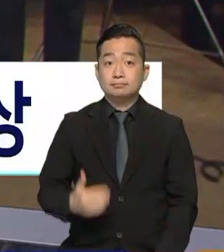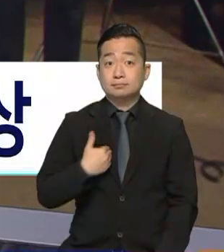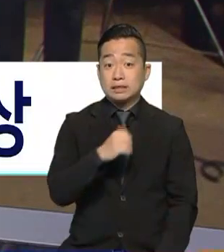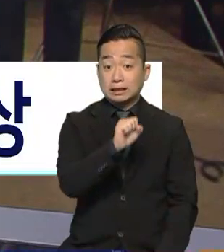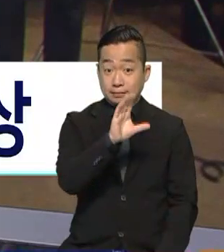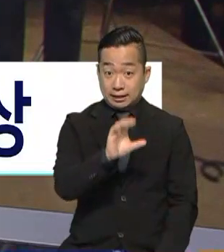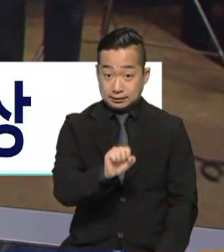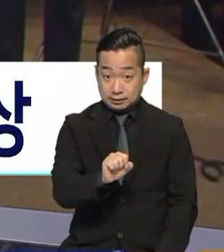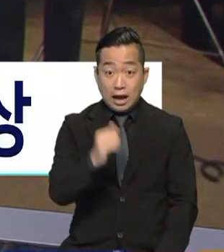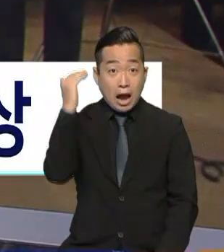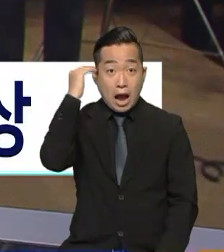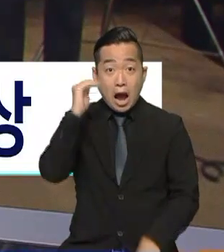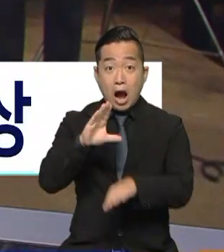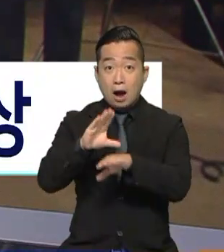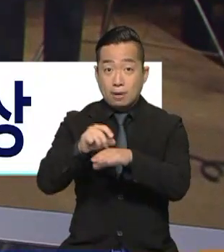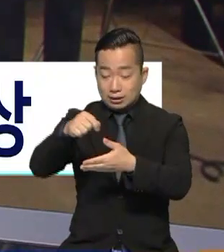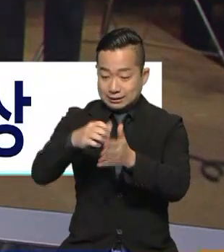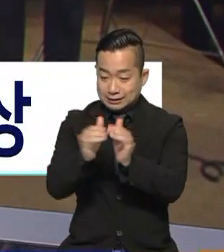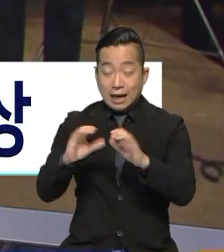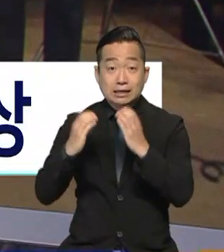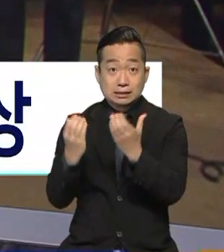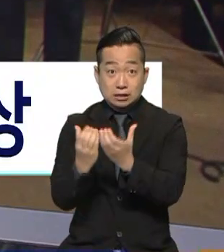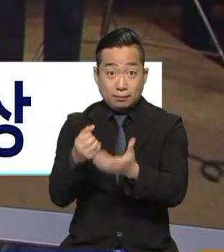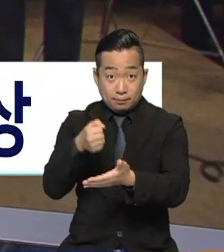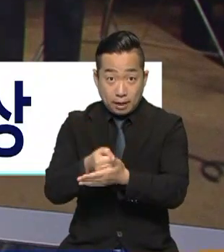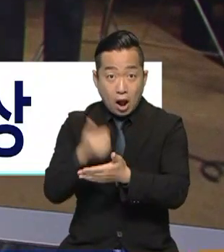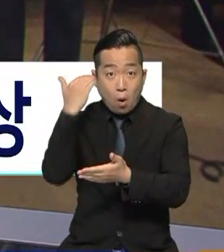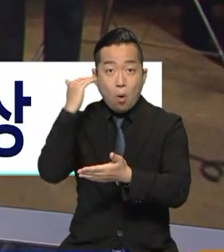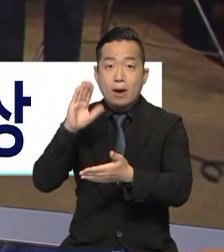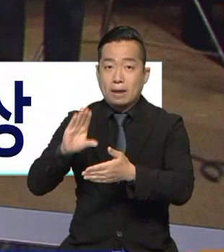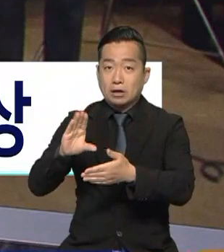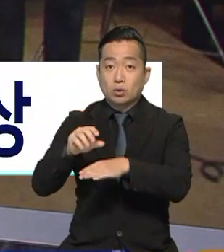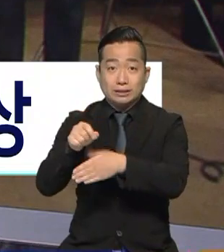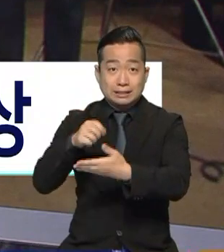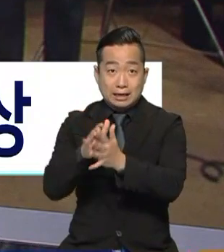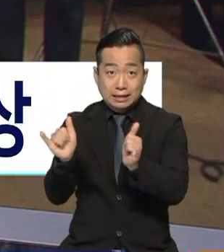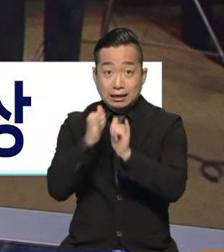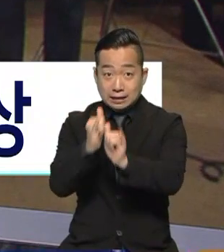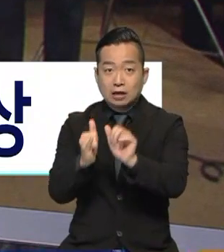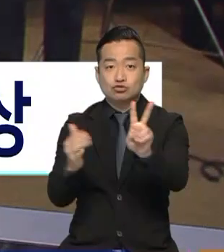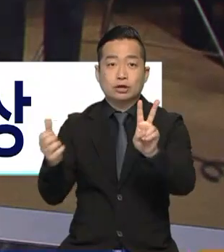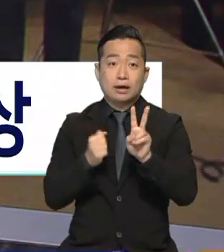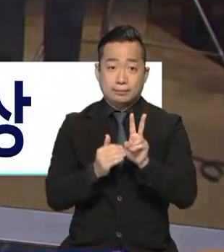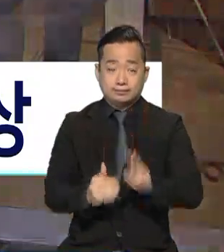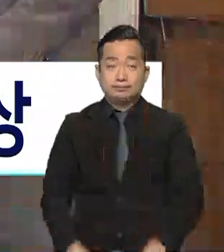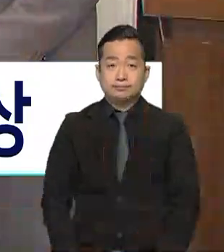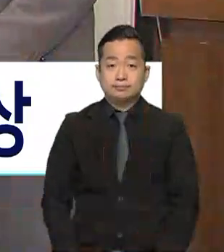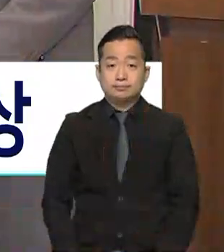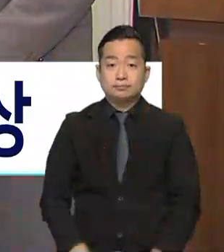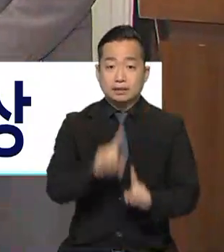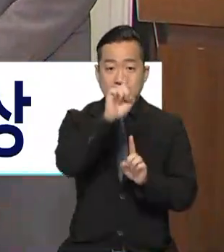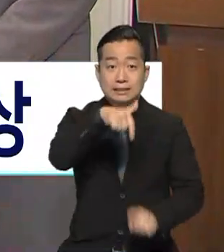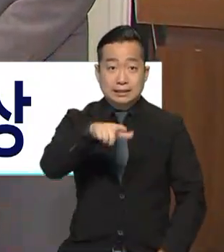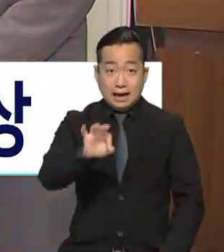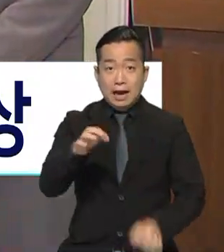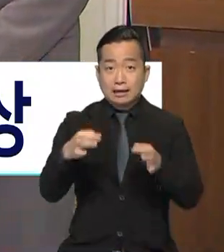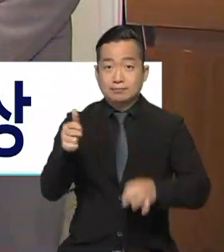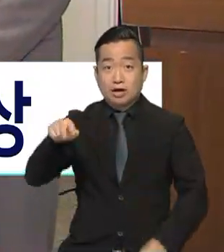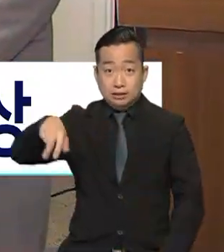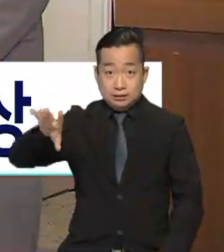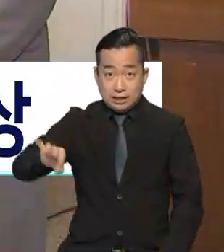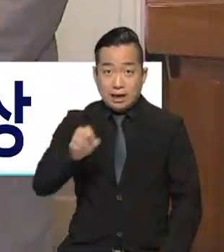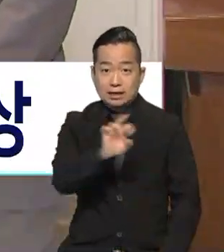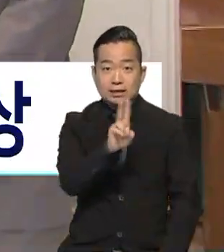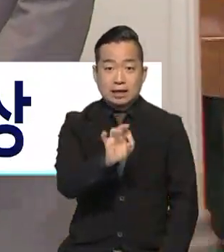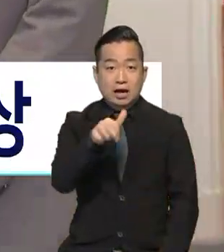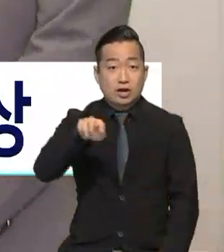SBS 한국 방송기자 클럽 선정 올해 방송기자상 두 개 부문을 수상했습니다 이강 김현상